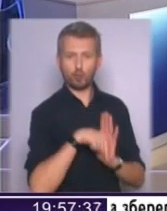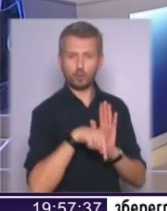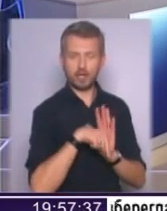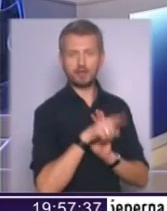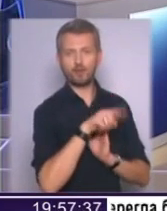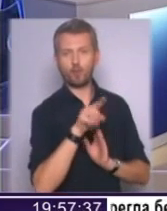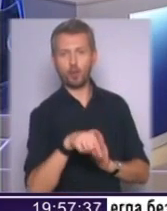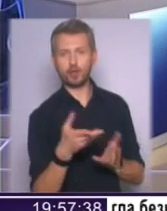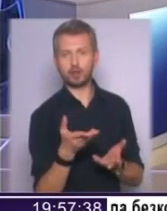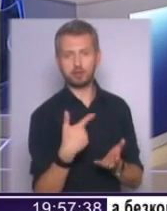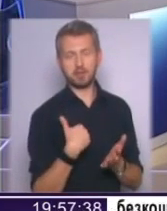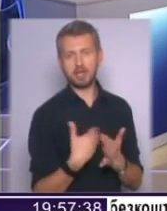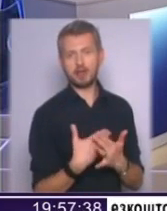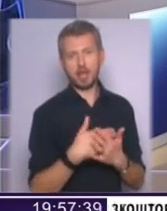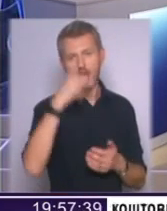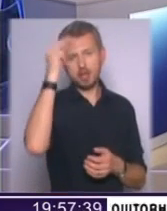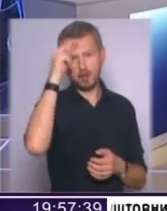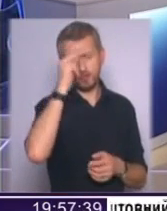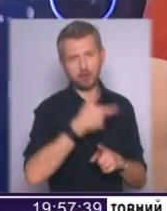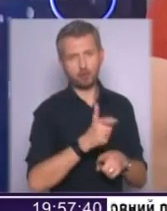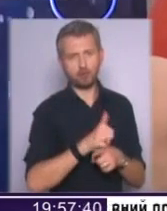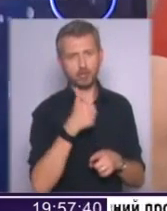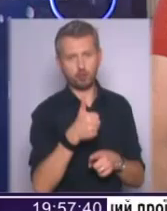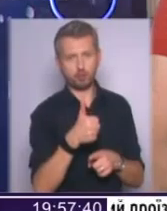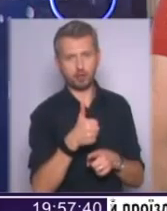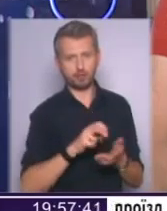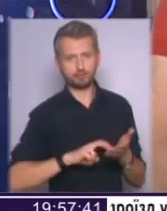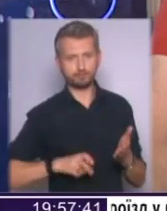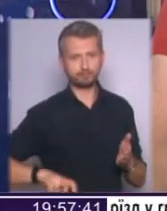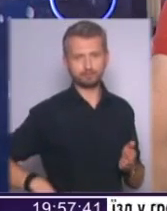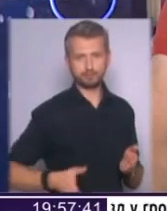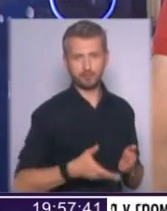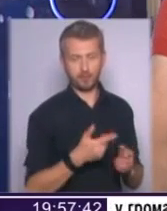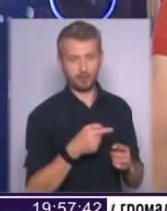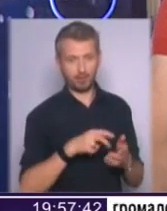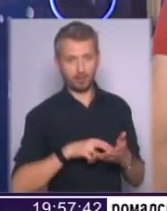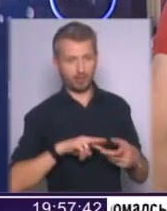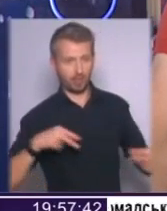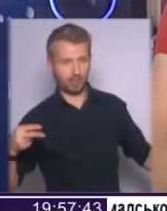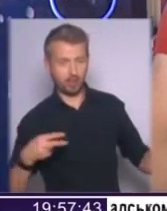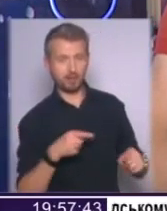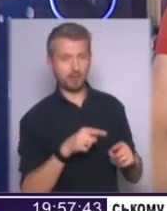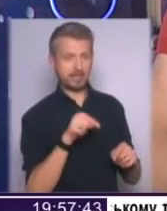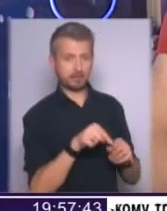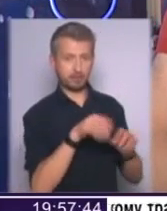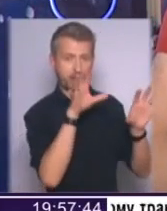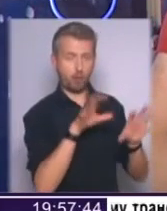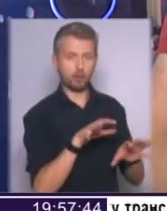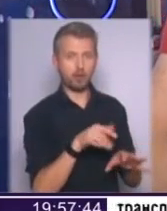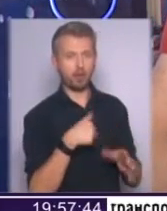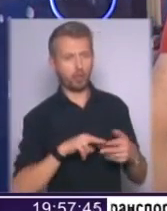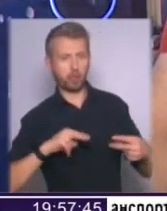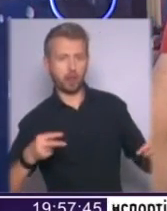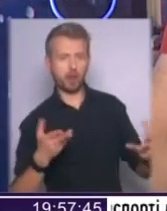мені здається, навчилися дуже добре лавірувати, знаєте, з нормами цього закону. І того, яку інформацію надавати, яку не